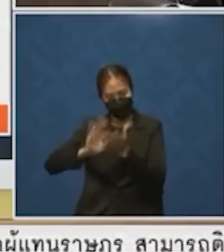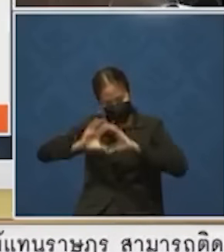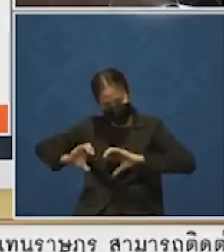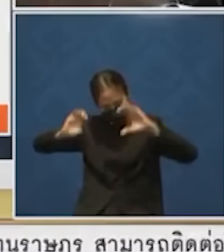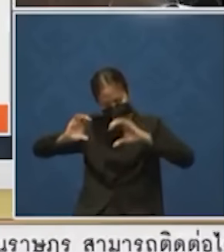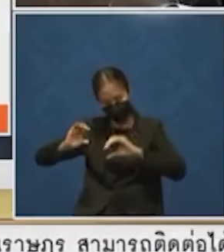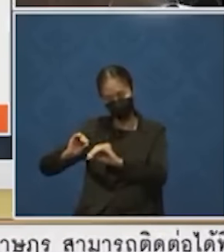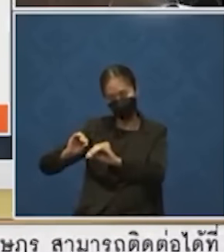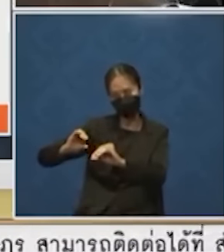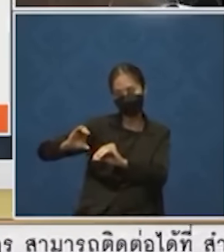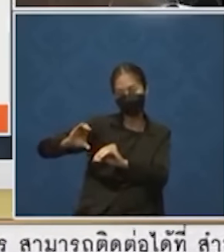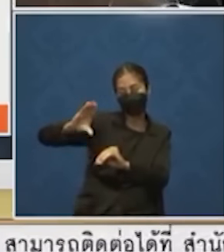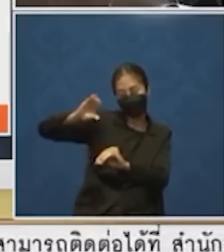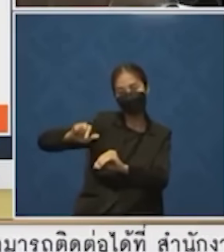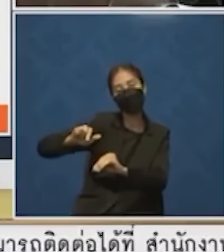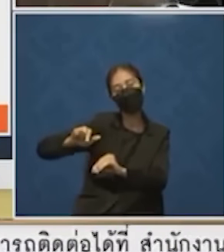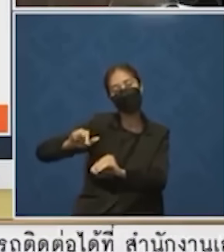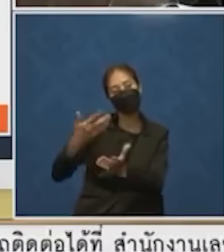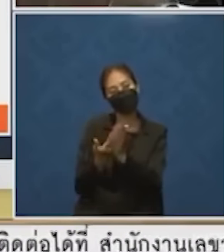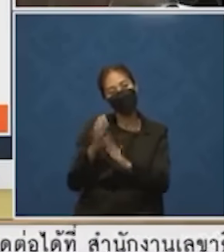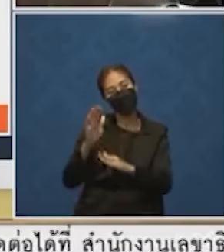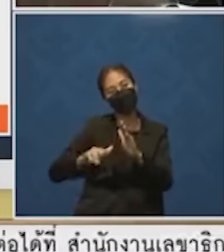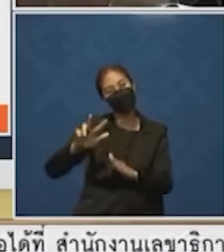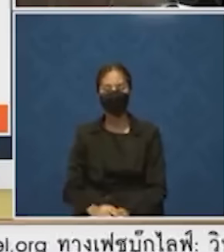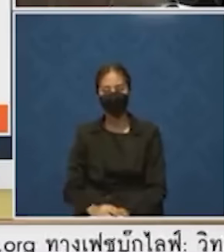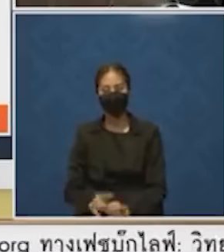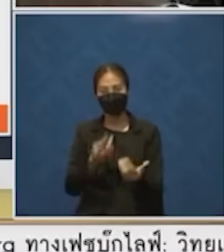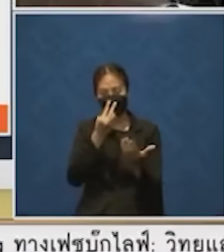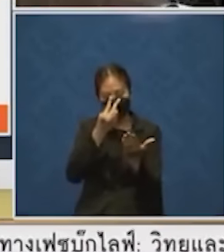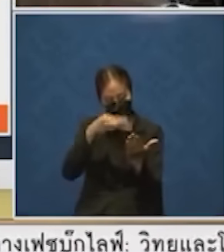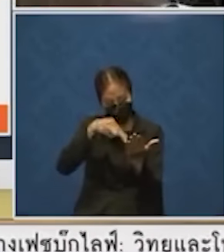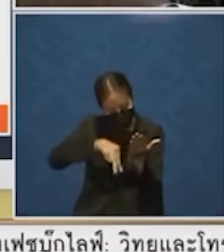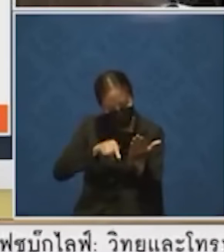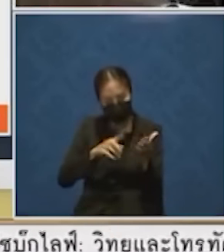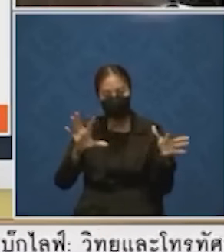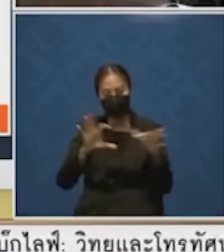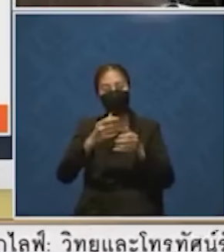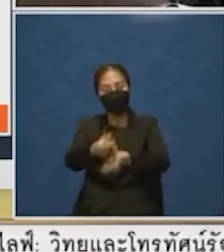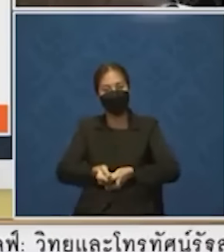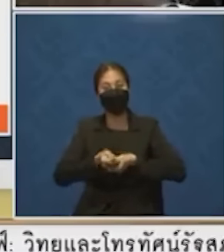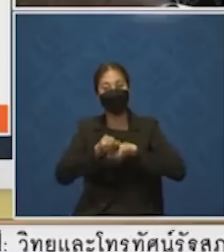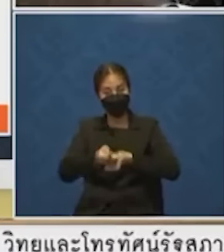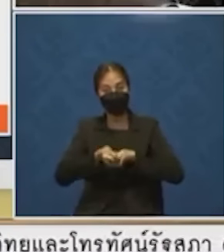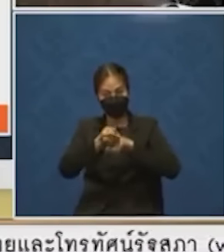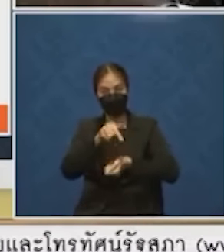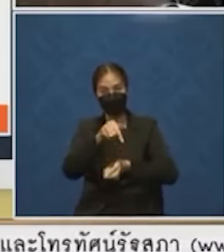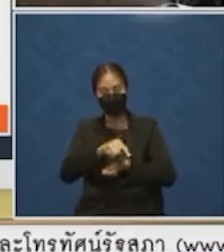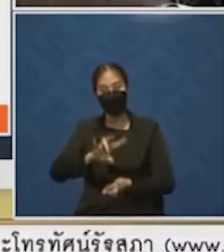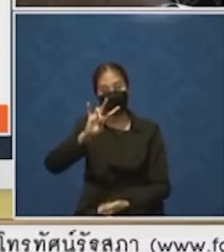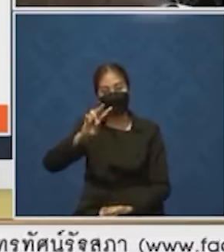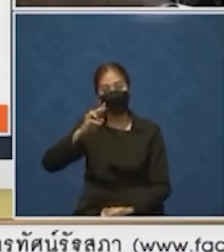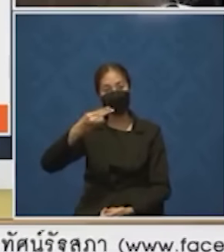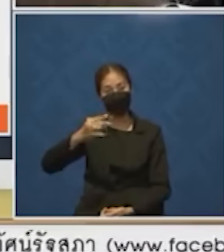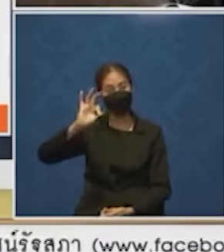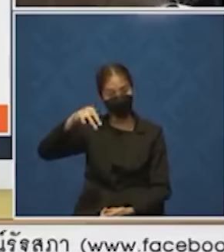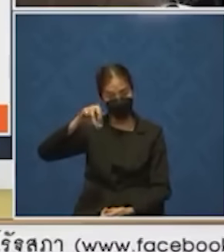ถึงปี2580 300,000 กว่าล้านจะกลายเป็น 800,000 กว่าล้านงบภาคการเกษตรของเรา79,000 ล้านอย่างที่ท่านนายกพูด